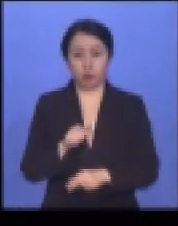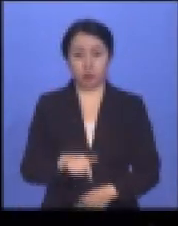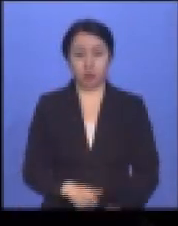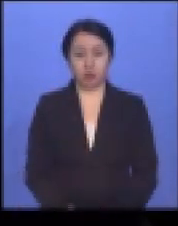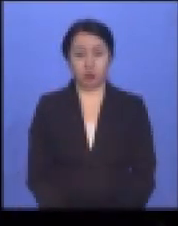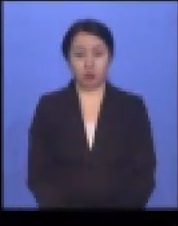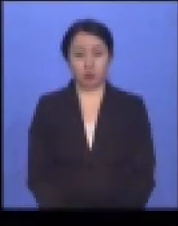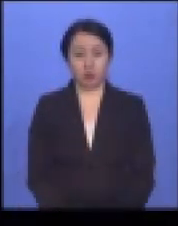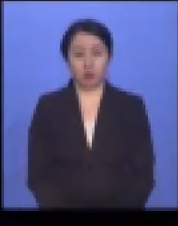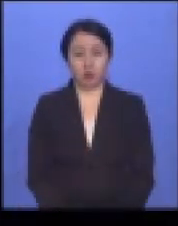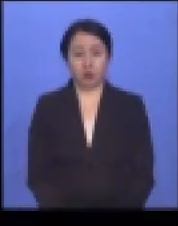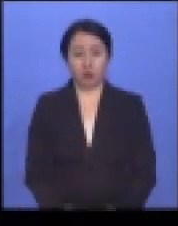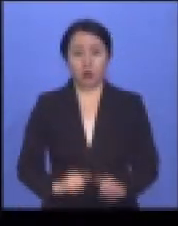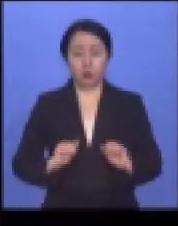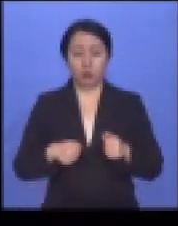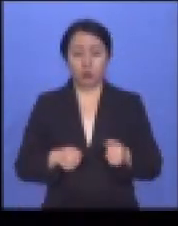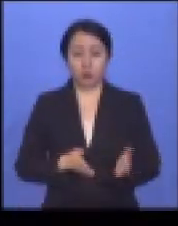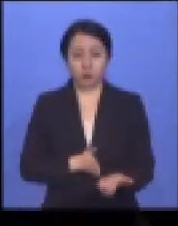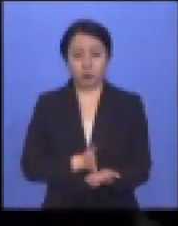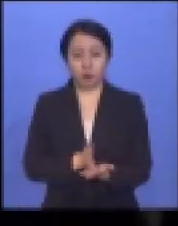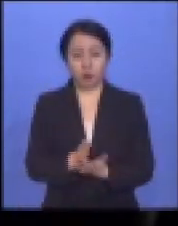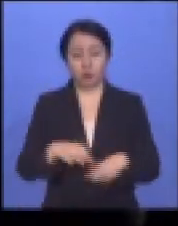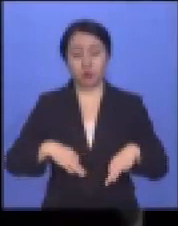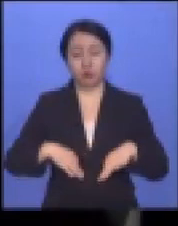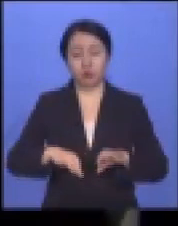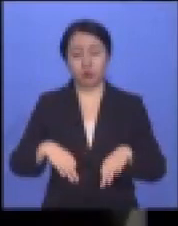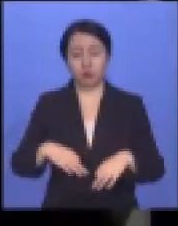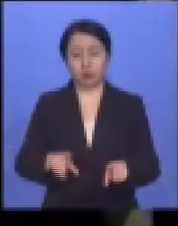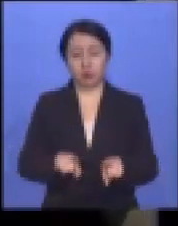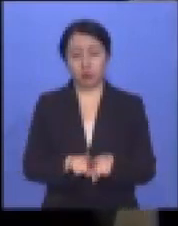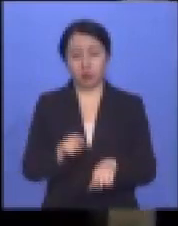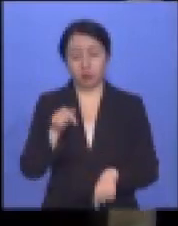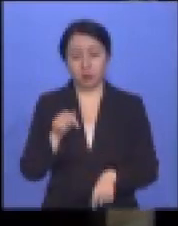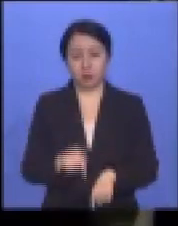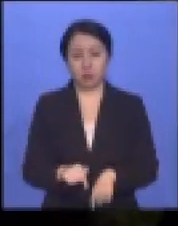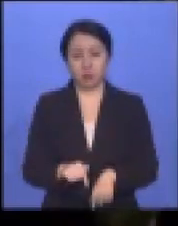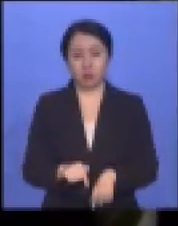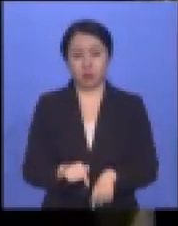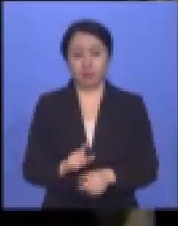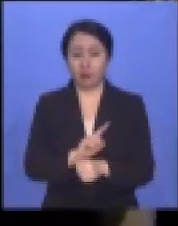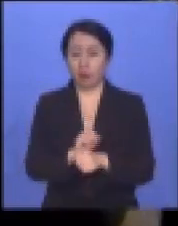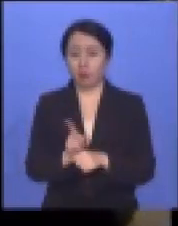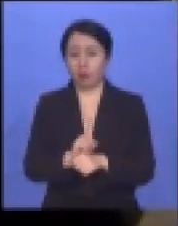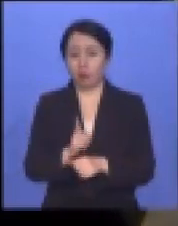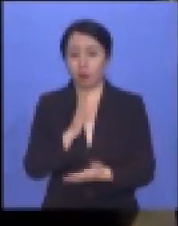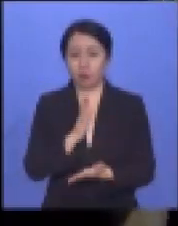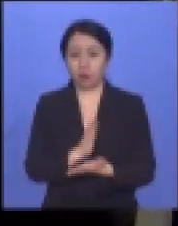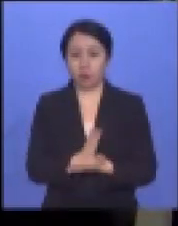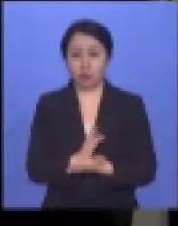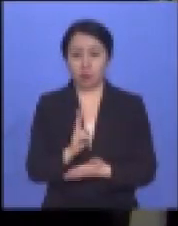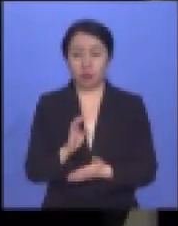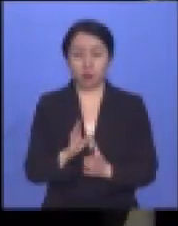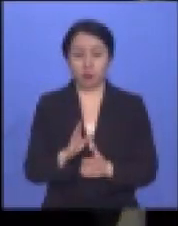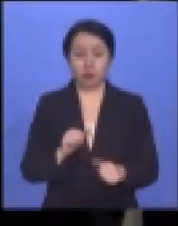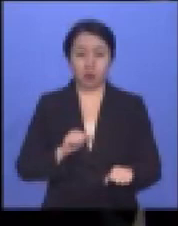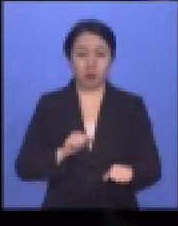наблюдать маршрут движения автомобиля. Также здесь контрольно-измерительные приборы. То есть, как он выжимает сцепление,